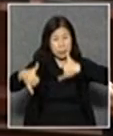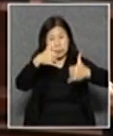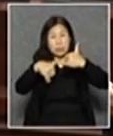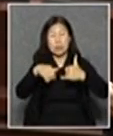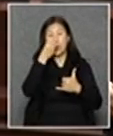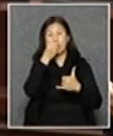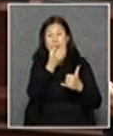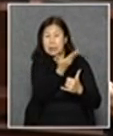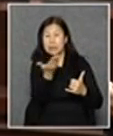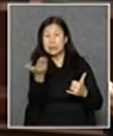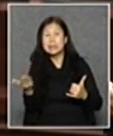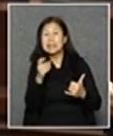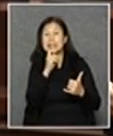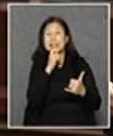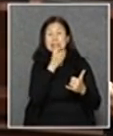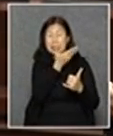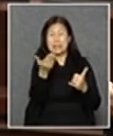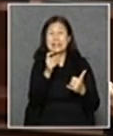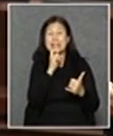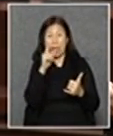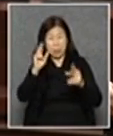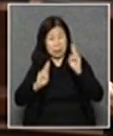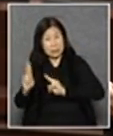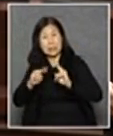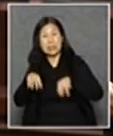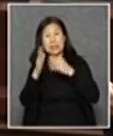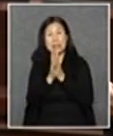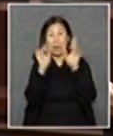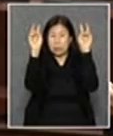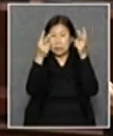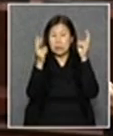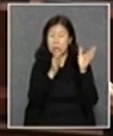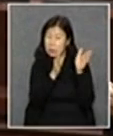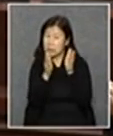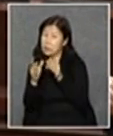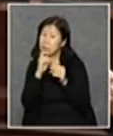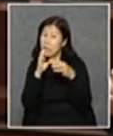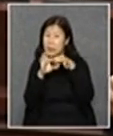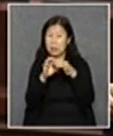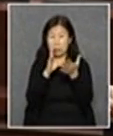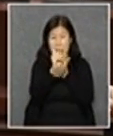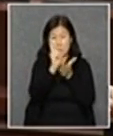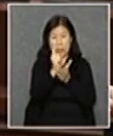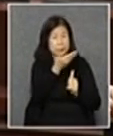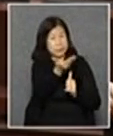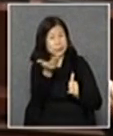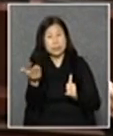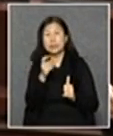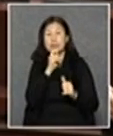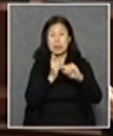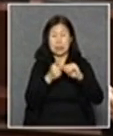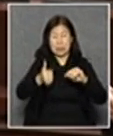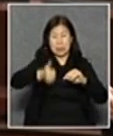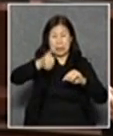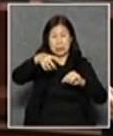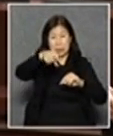港的博物館和展覽館可以因應當時的主題安排相關的專題展覽，如果能夠成功